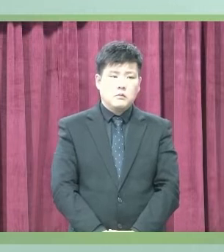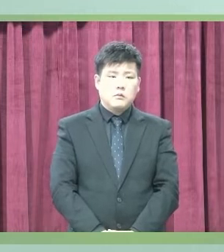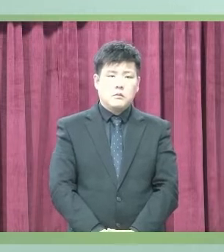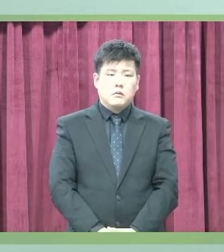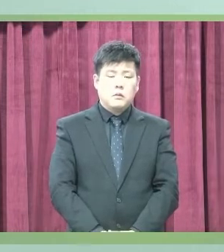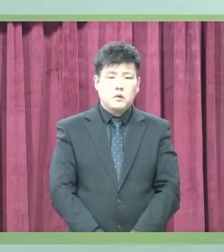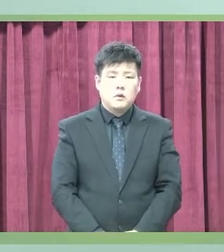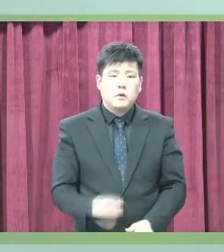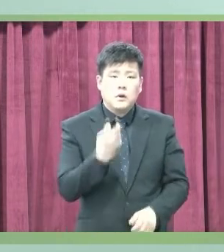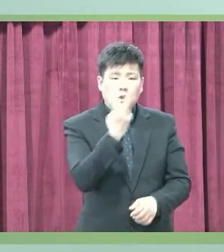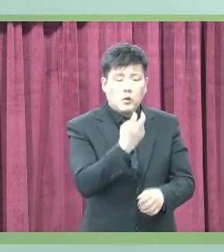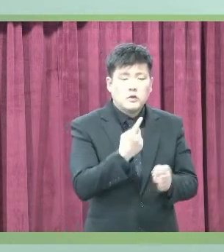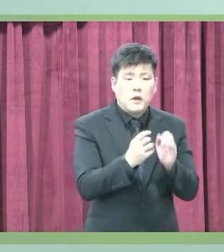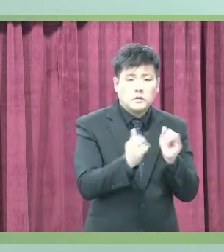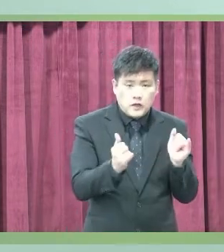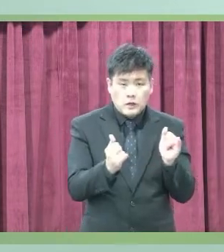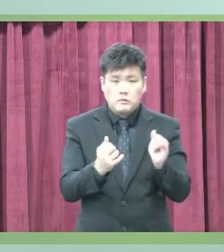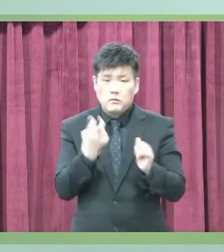검진 수검자 및 미수검자의 장애